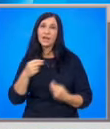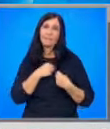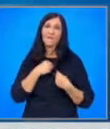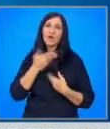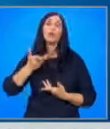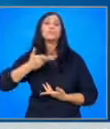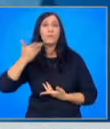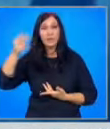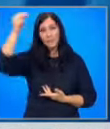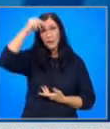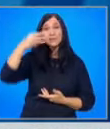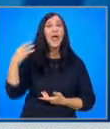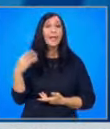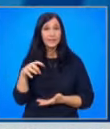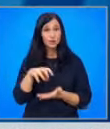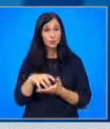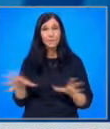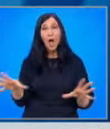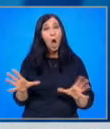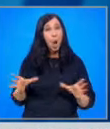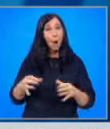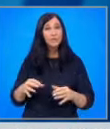вероизповедание. Българската етническа група обхваща